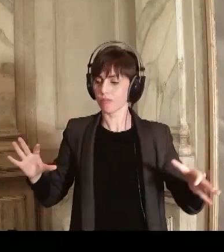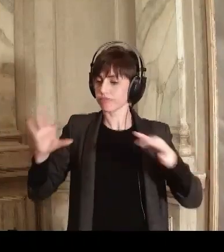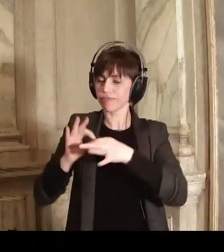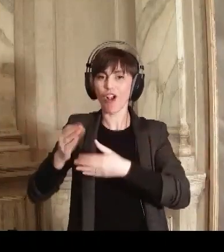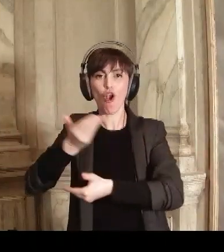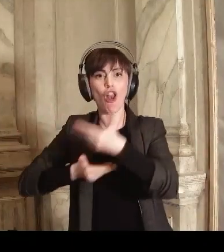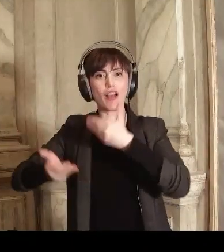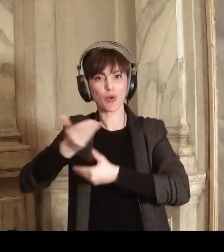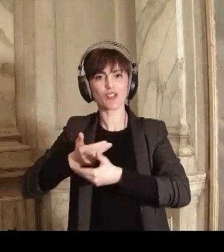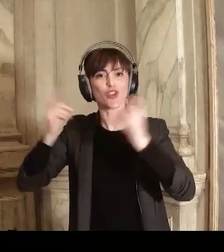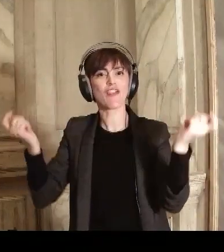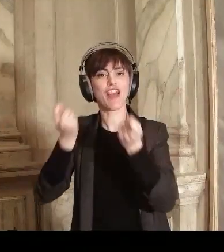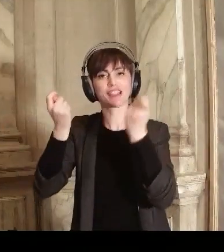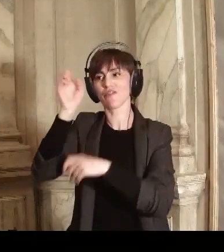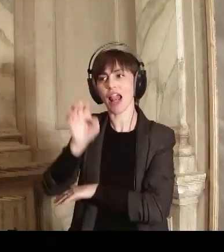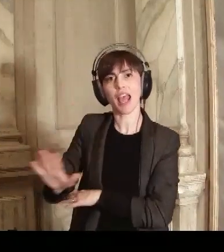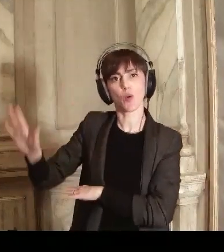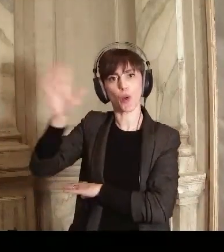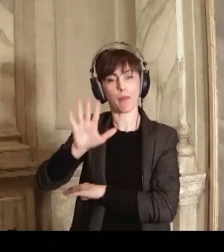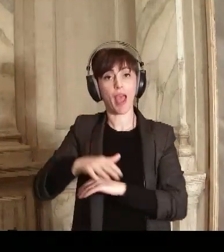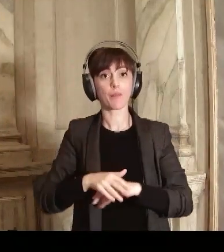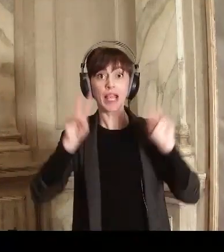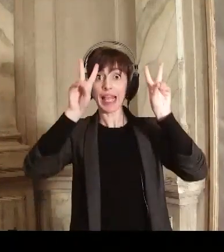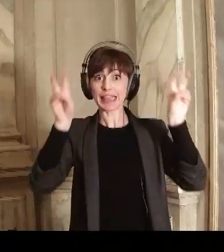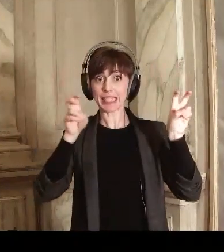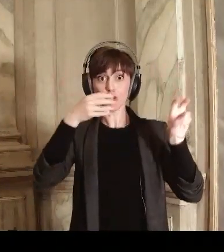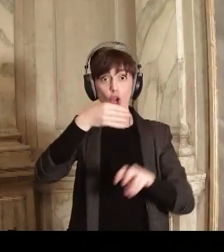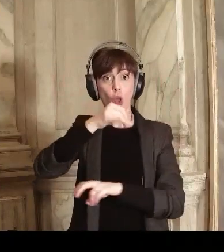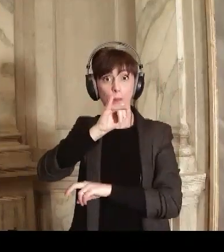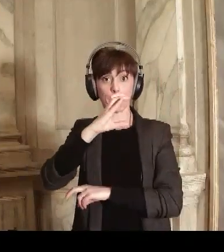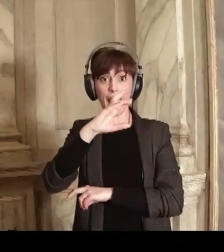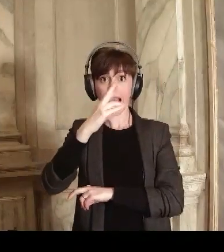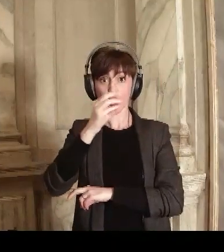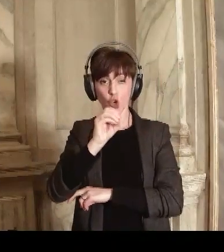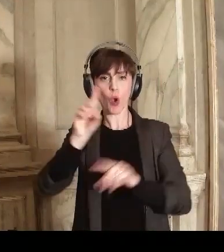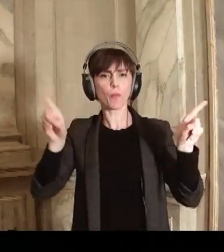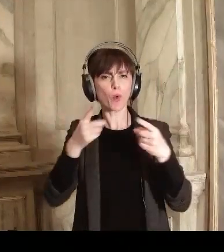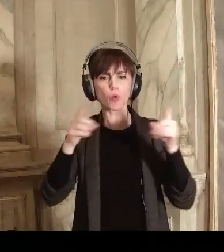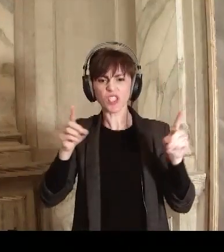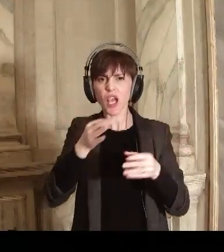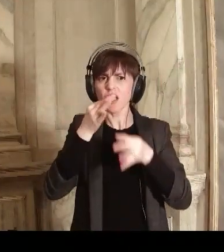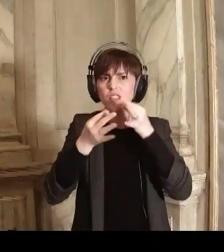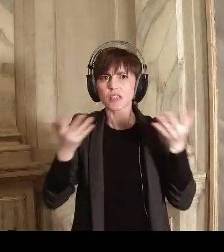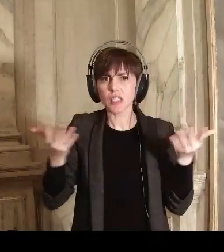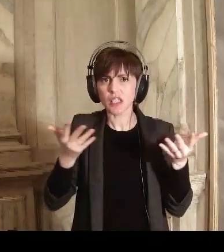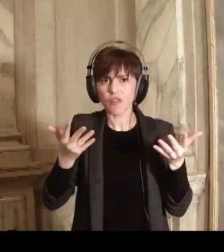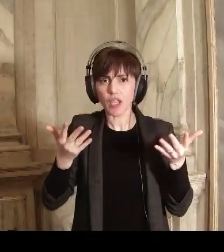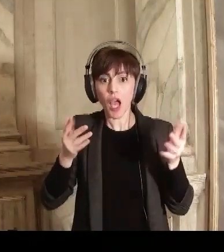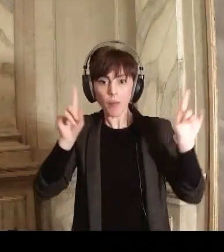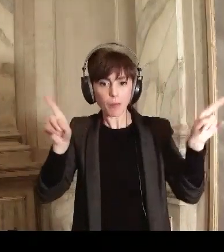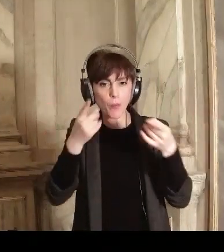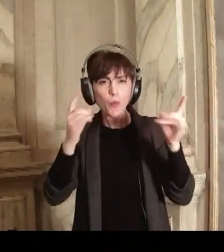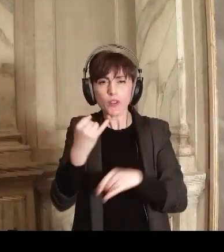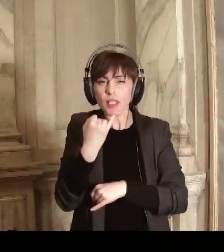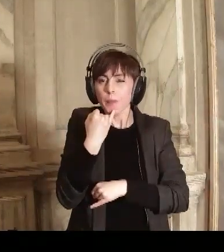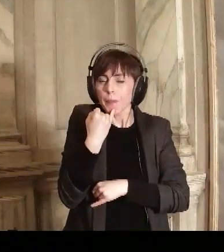titolo Micro Music intende evocare la musica generata attraverso captazioni microfoniche e allo stesso